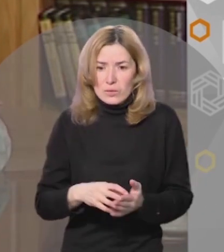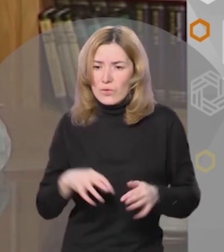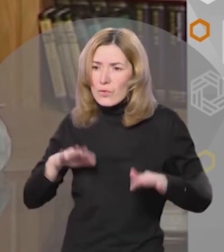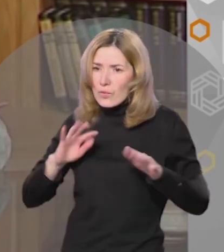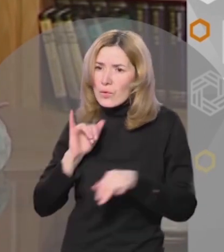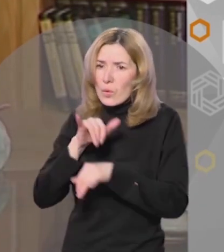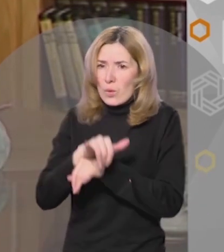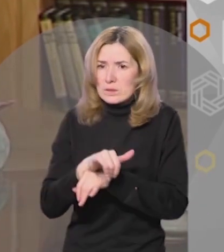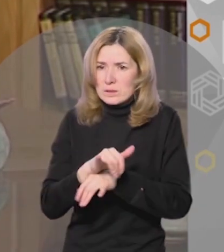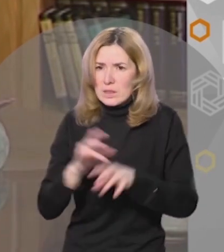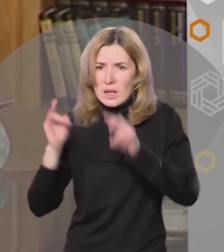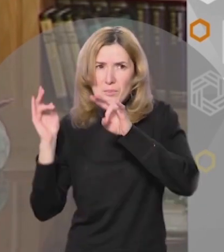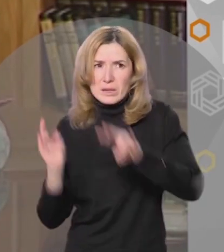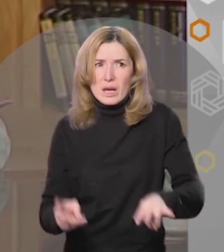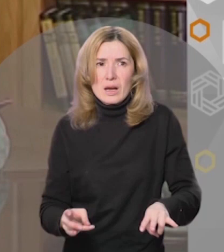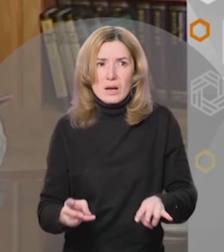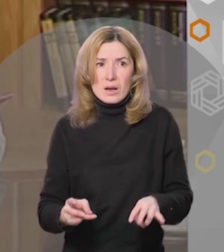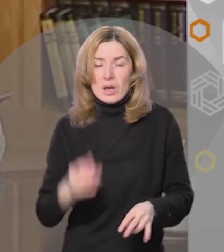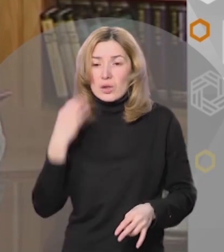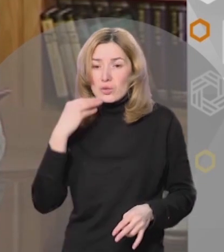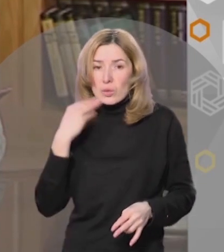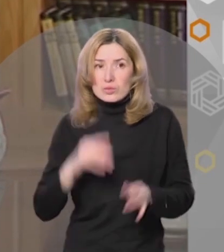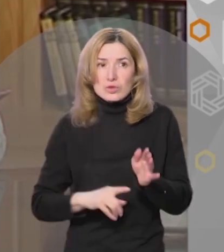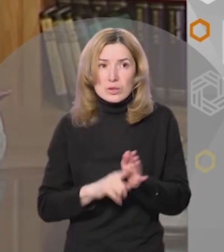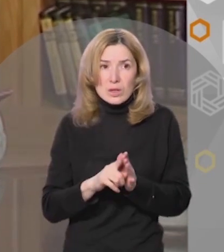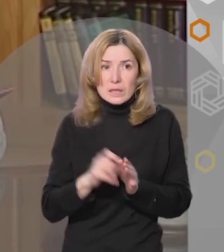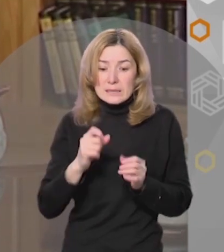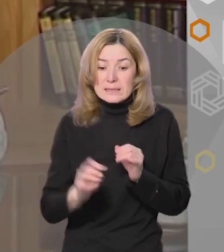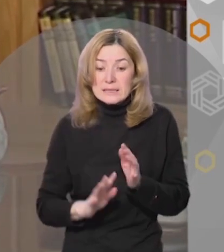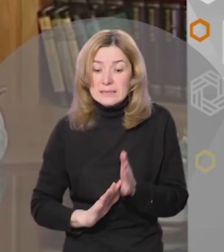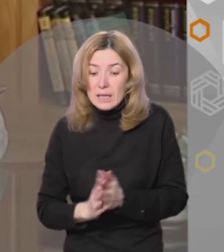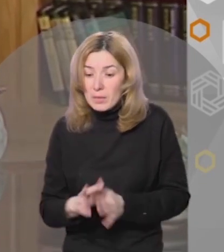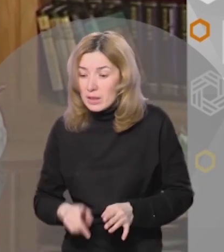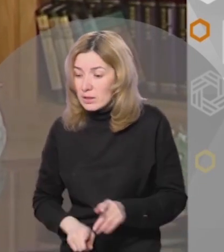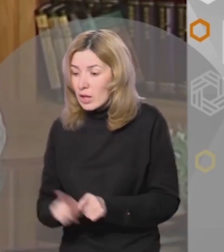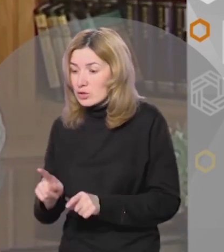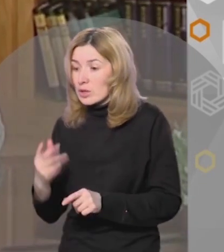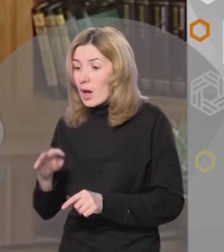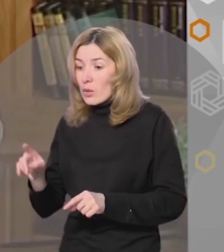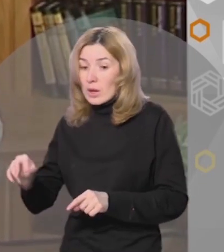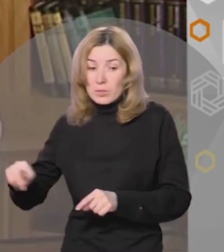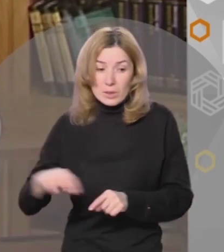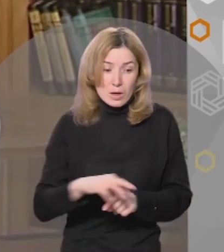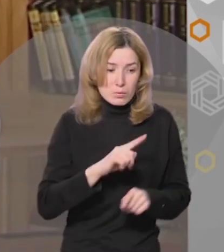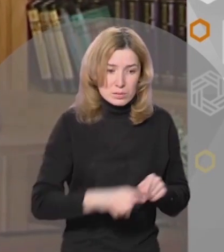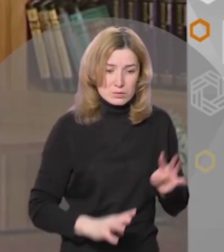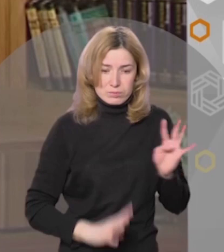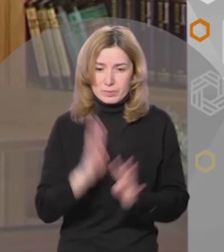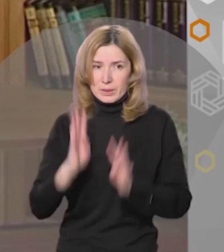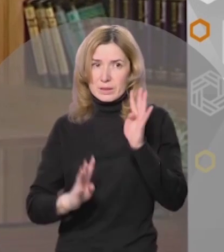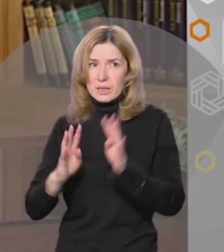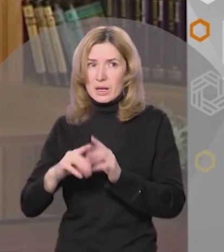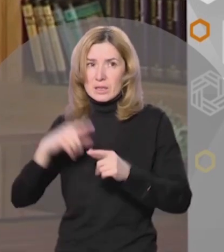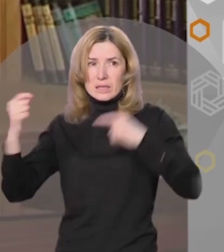лебеда!» Там, где проходила крапивная тетушка, из земли стали быстро подниматься сочные